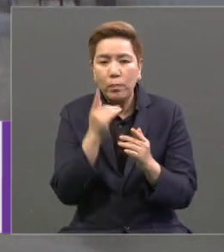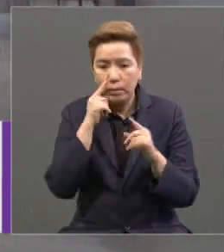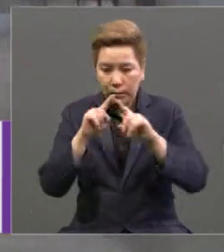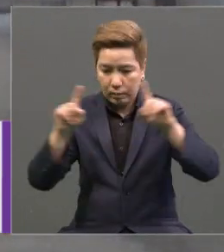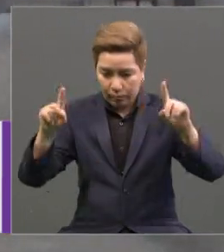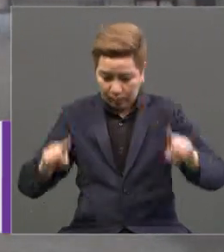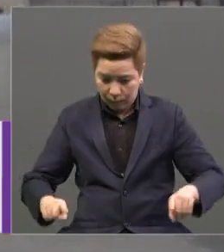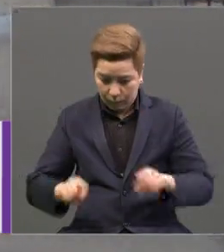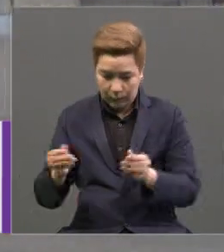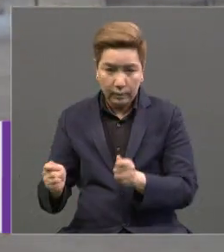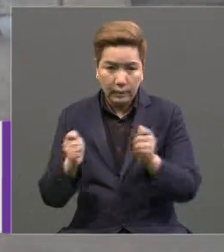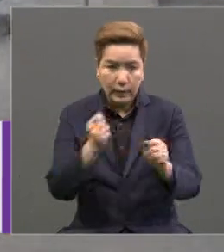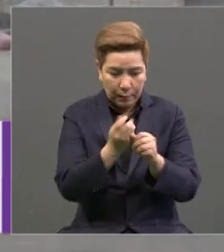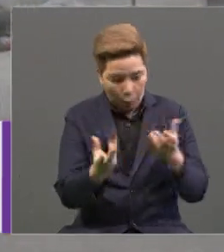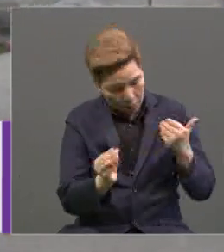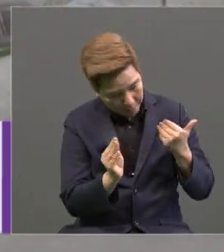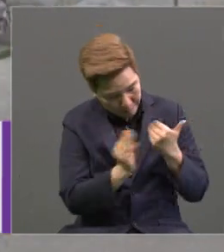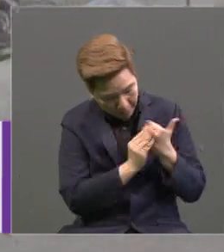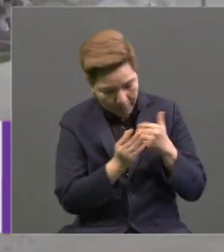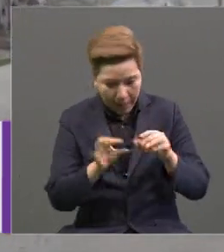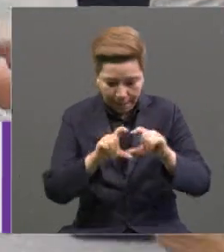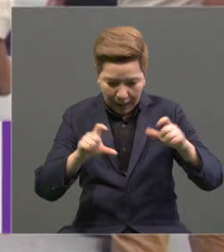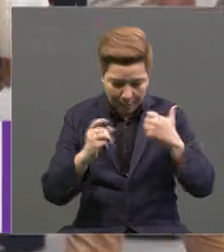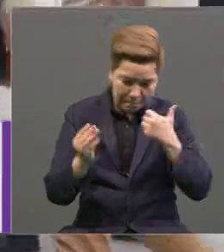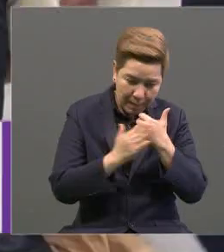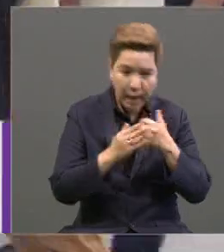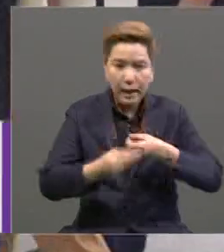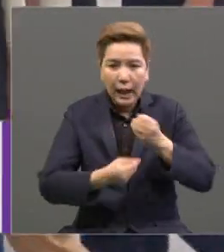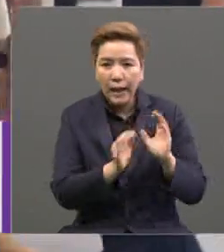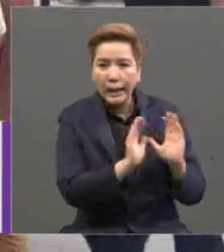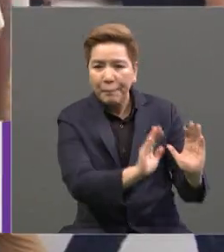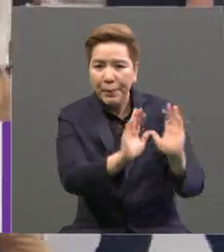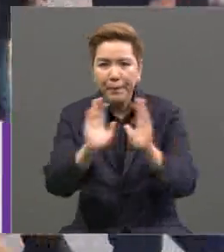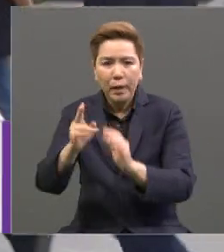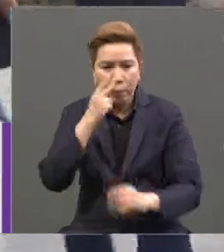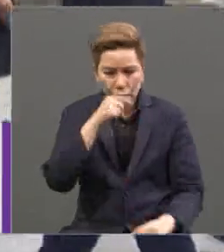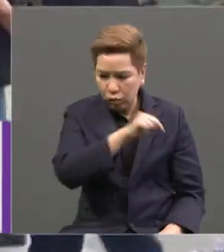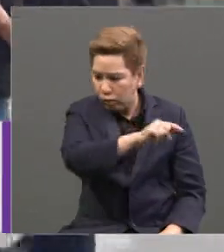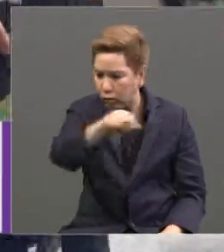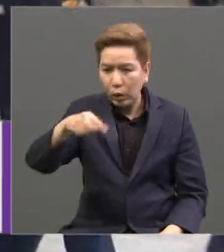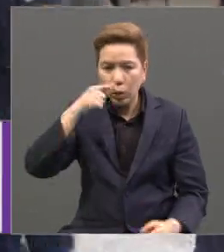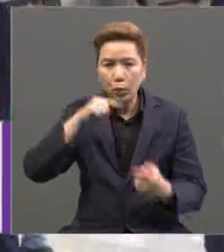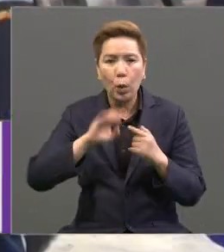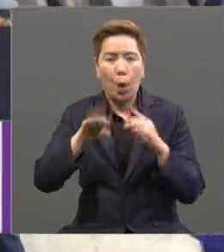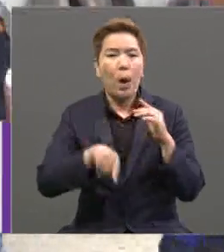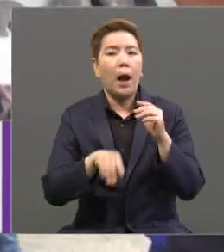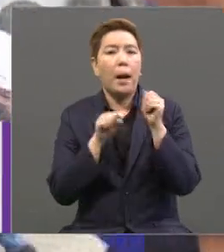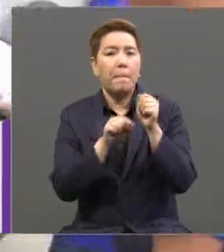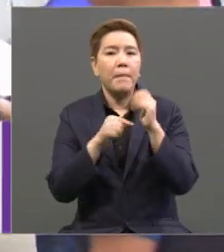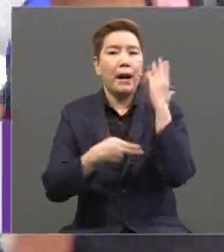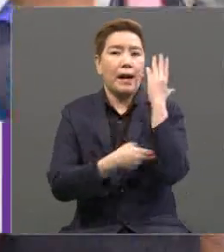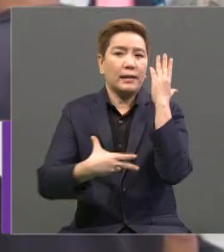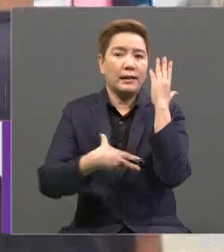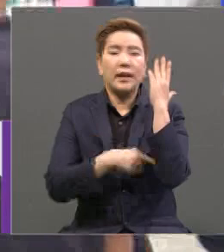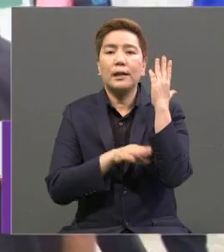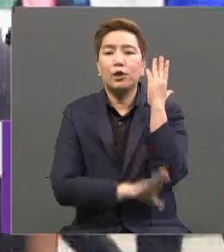ใบอนุญาตการจัดทำฉลากสินค้ามาตรฐานและสถานที่จัดเก็บประทัดดอกไม้เพลิงในพื้นที่อำเภอบางกล่ำและอำเภอหาด